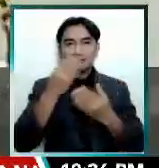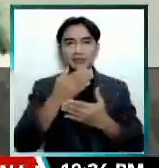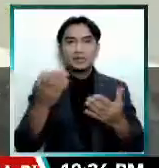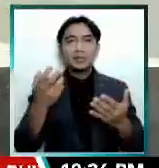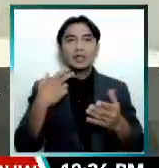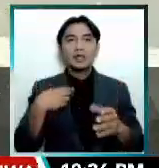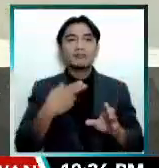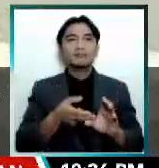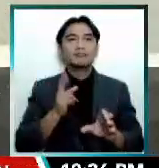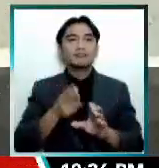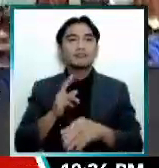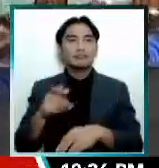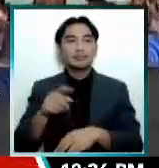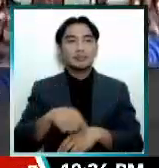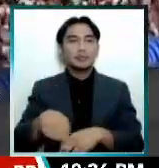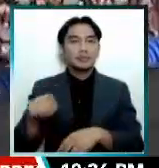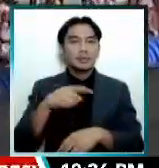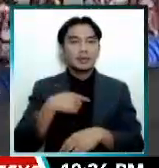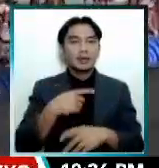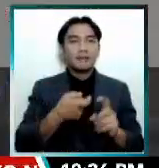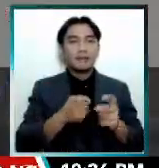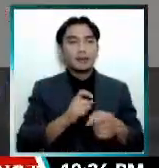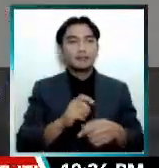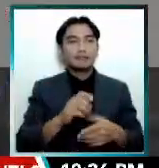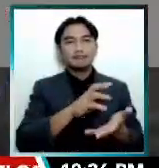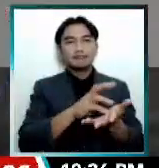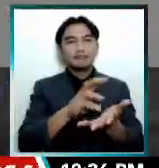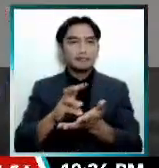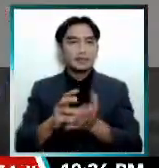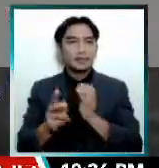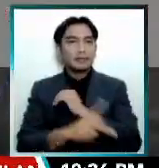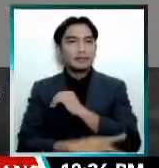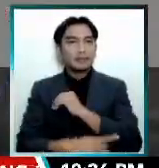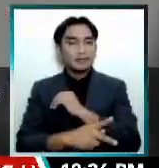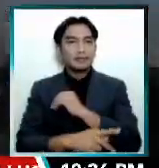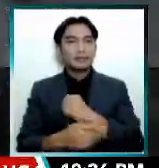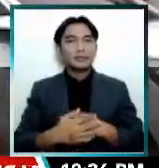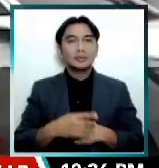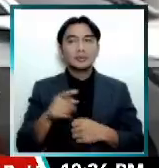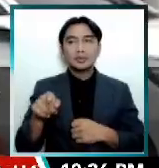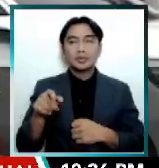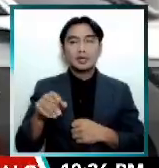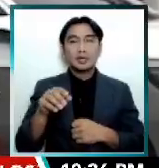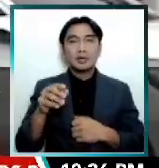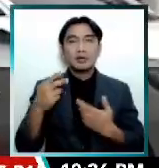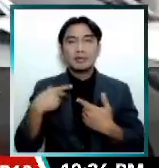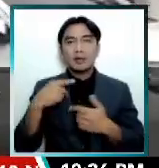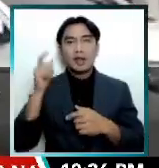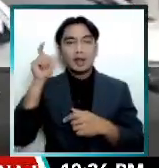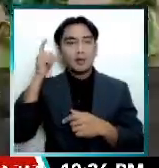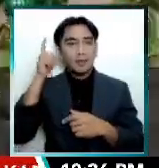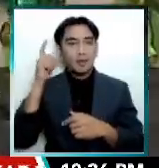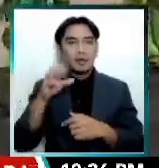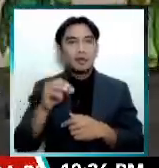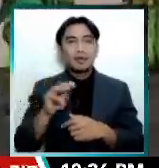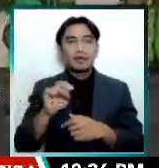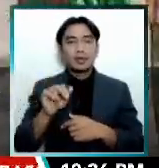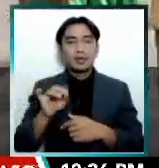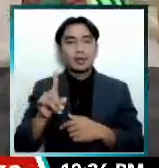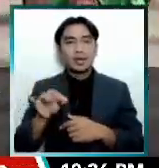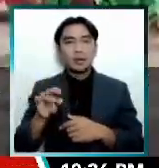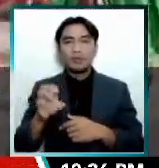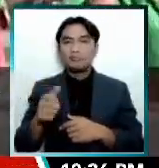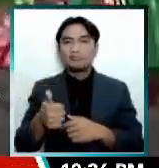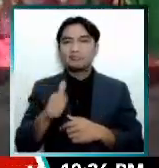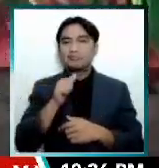contingents mula sa mga lungsod at bayan ng probinsya. Maging ang Mandaue City at Lapu-Lapu City hindi na raw lalakok sa Sinulog Grand Parade.